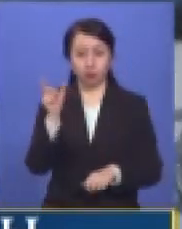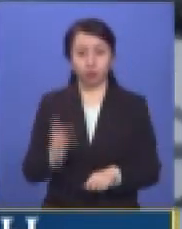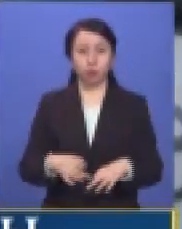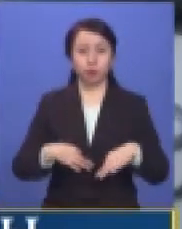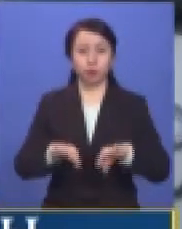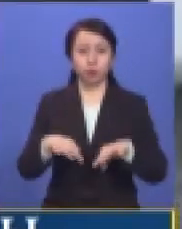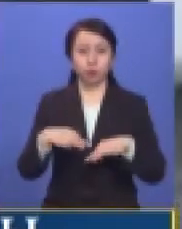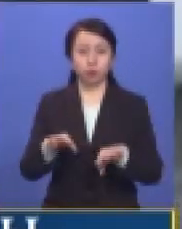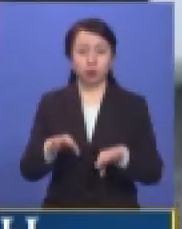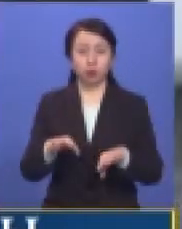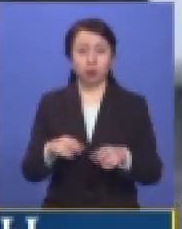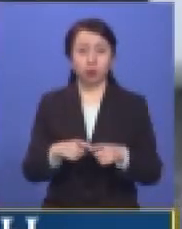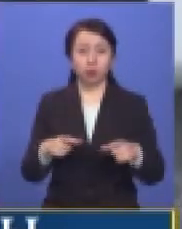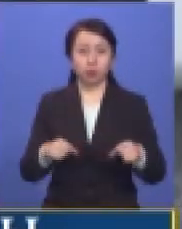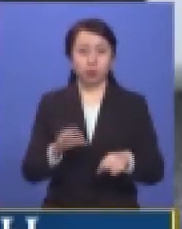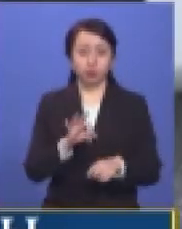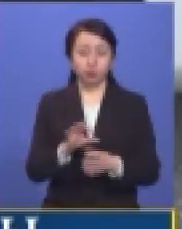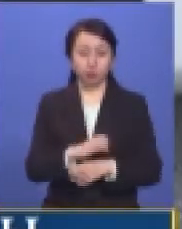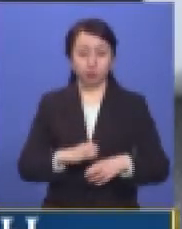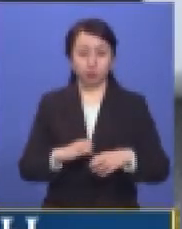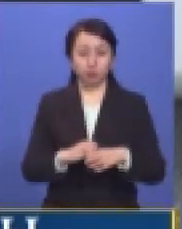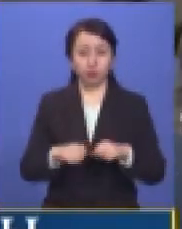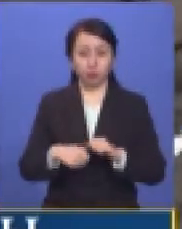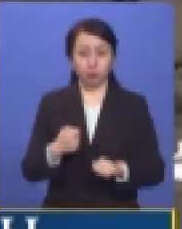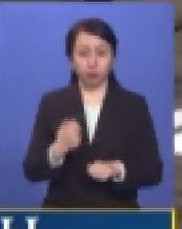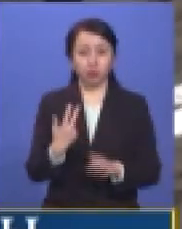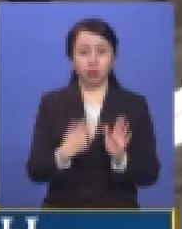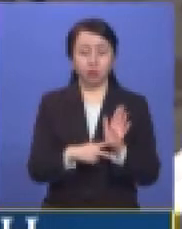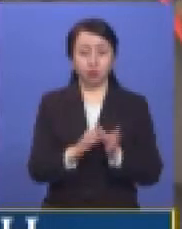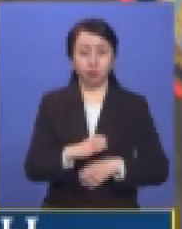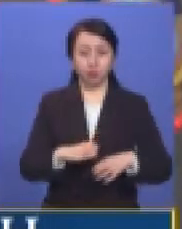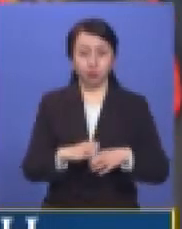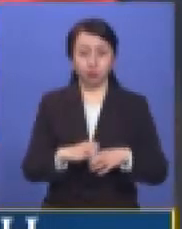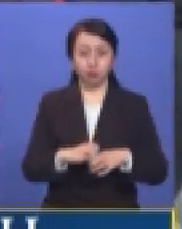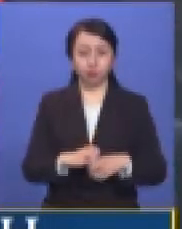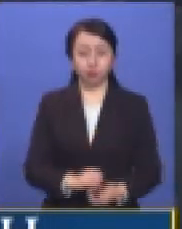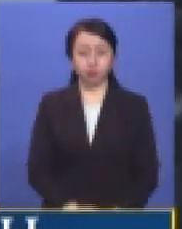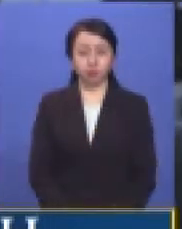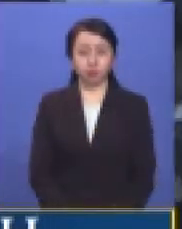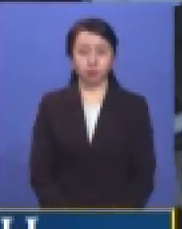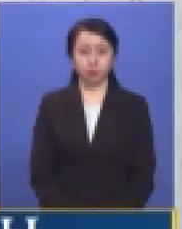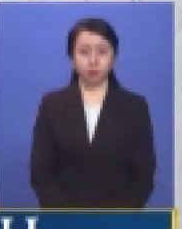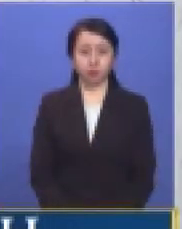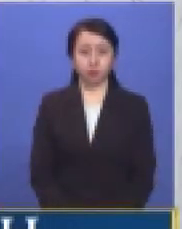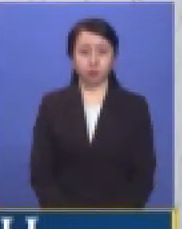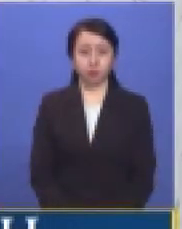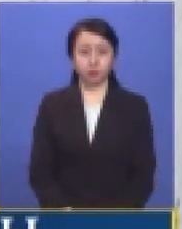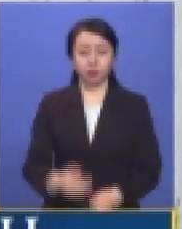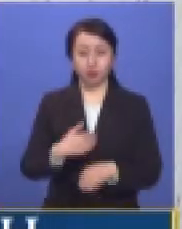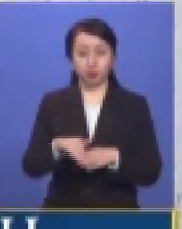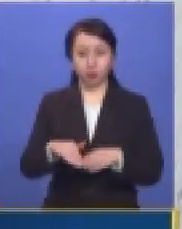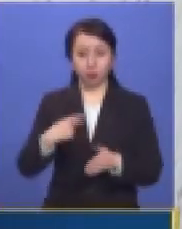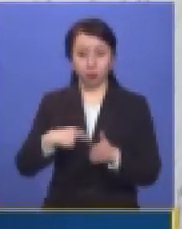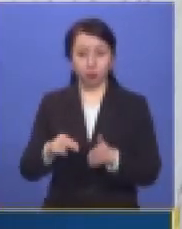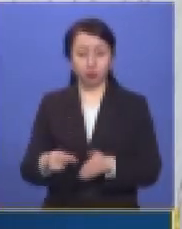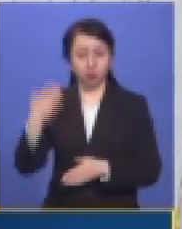көлікті жүргізгені және көлік құралдарын пайдалану ережелерін бұзғаны үшін 19 әкімшілік хаттама жасалды. Шетелдік автокөлік құралдарын сатып алу кезінде